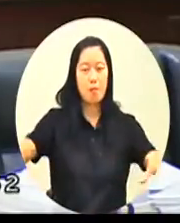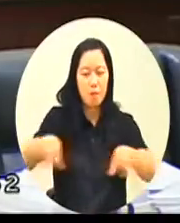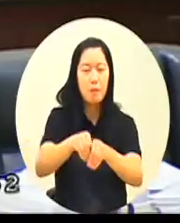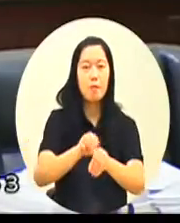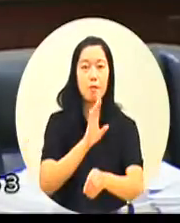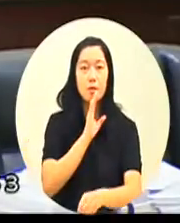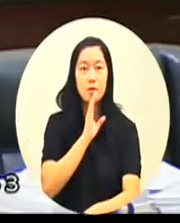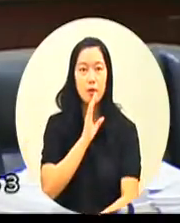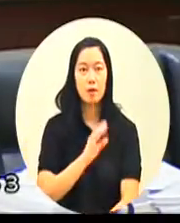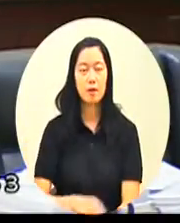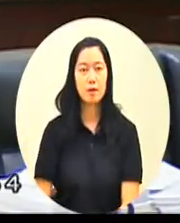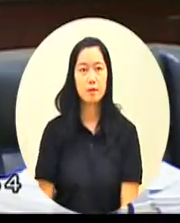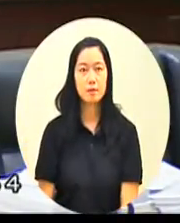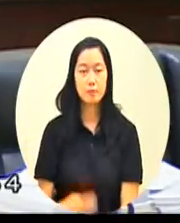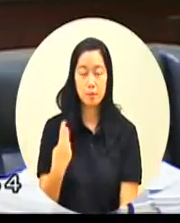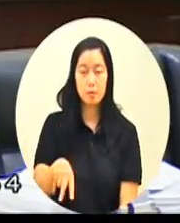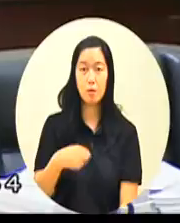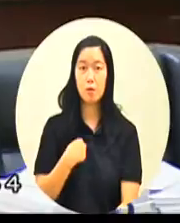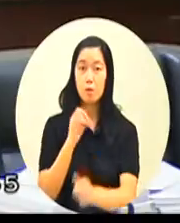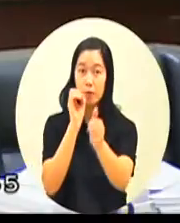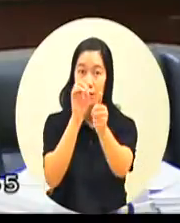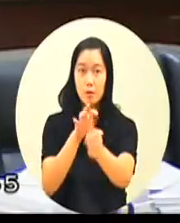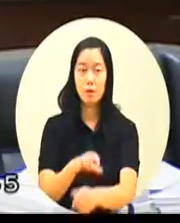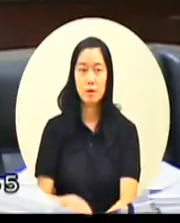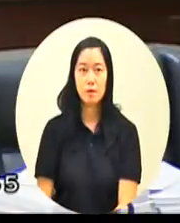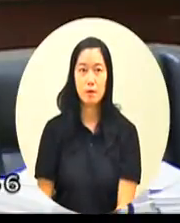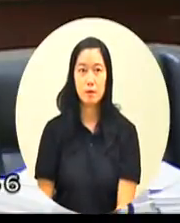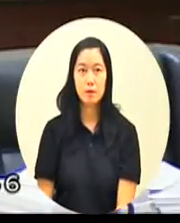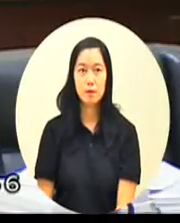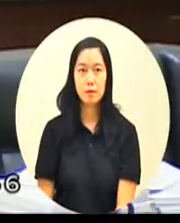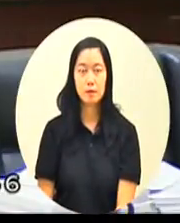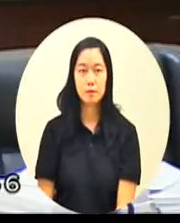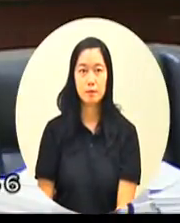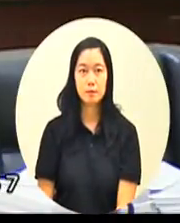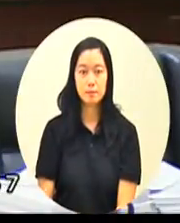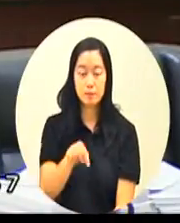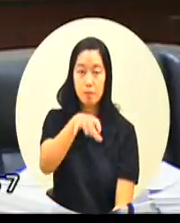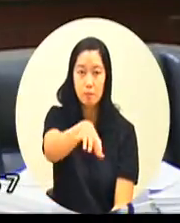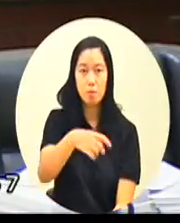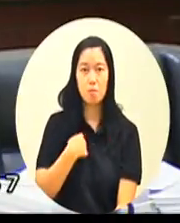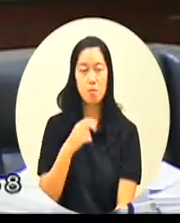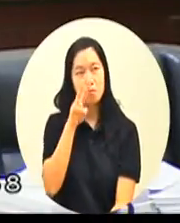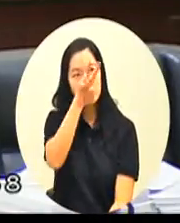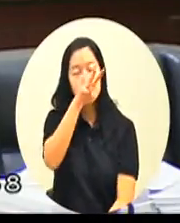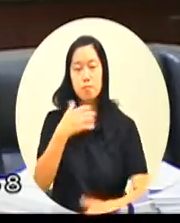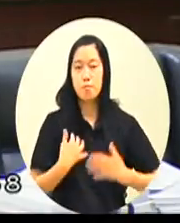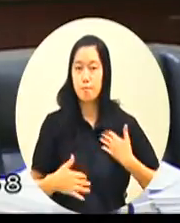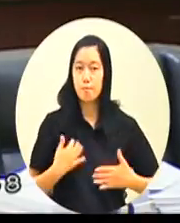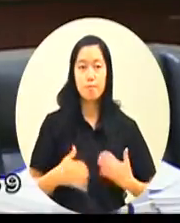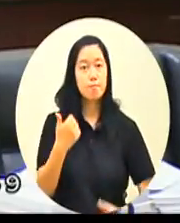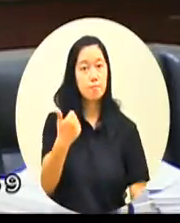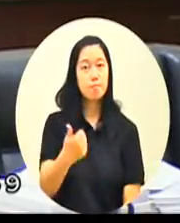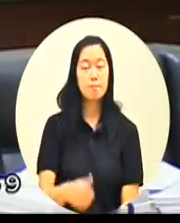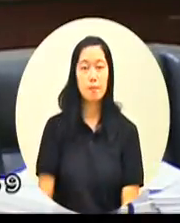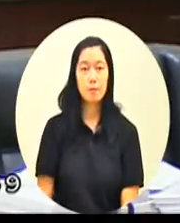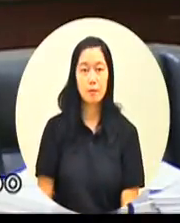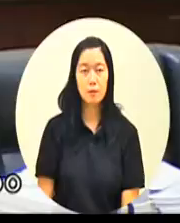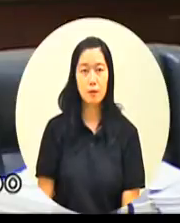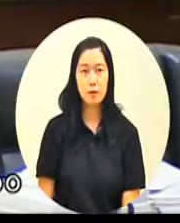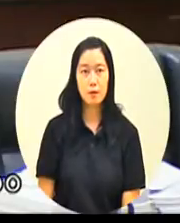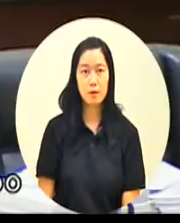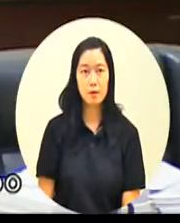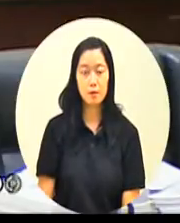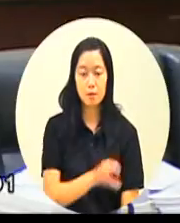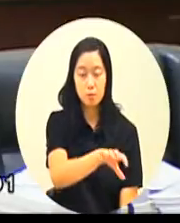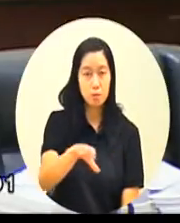我要讲的只是要跟局长讲说，特贸区的开发我们乐观其成，我们真的是非常的高兴。那地